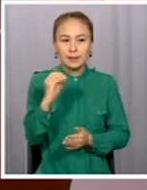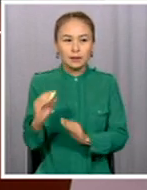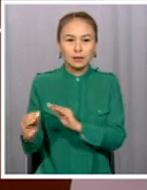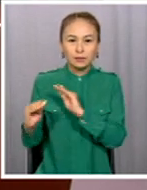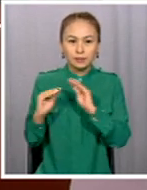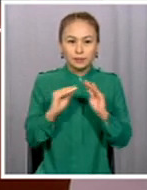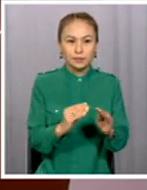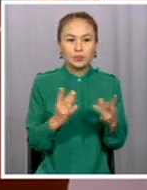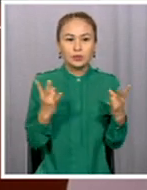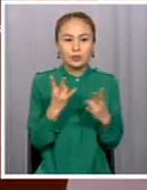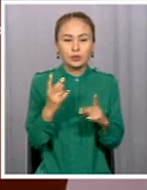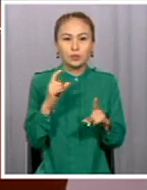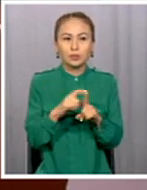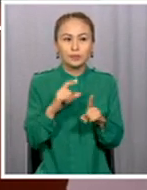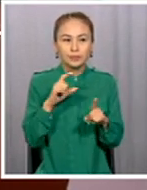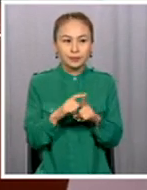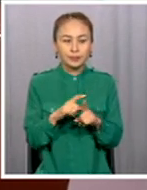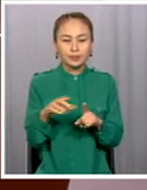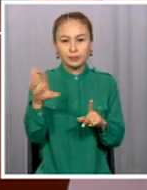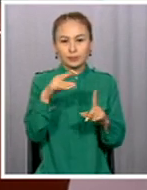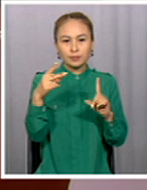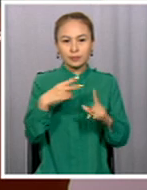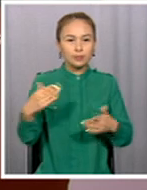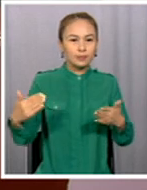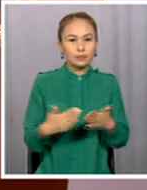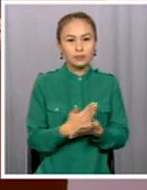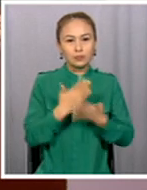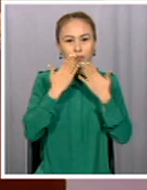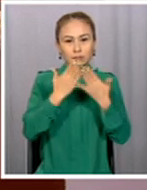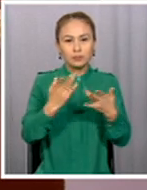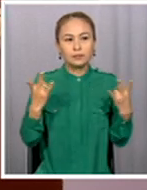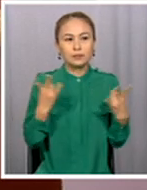әріптерінің тиістісін қойып, сөйлемдерді қайта